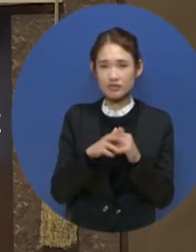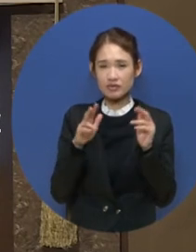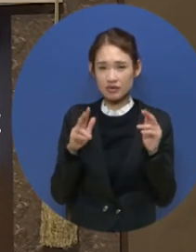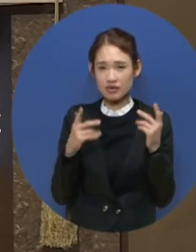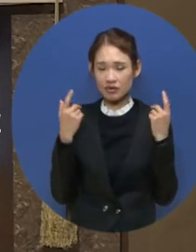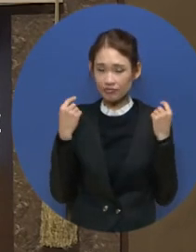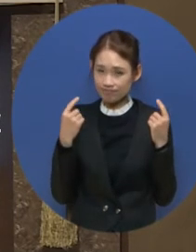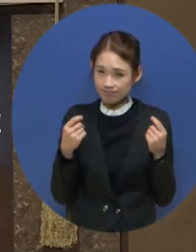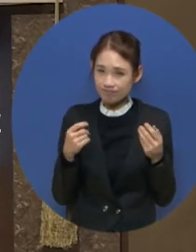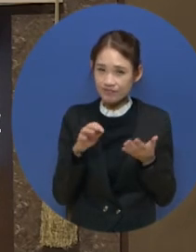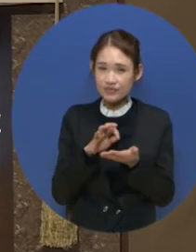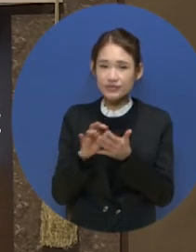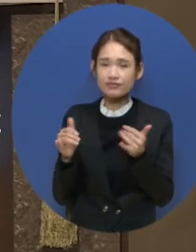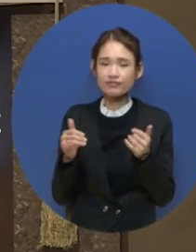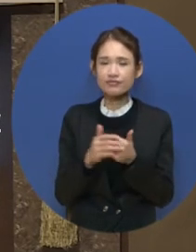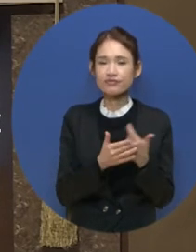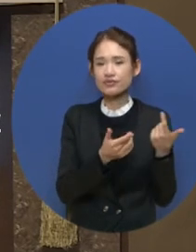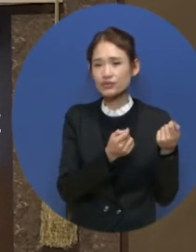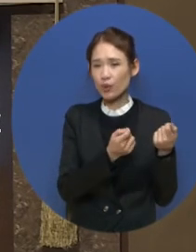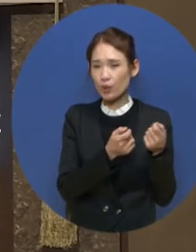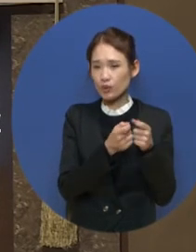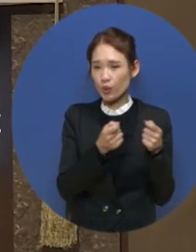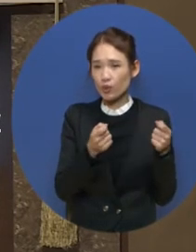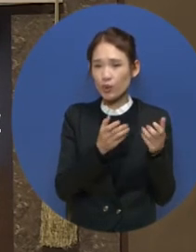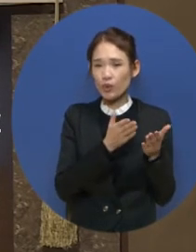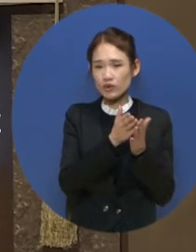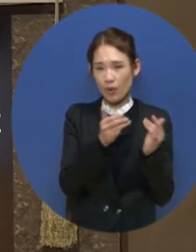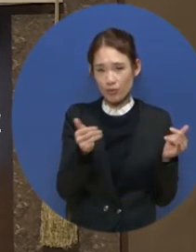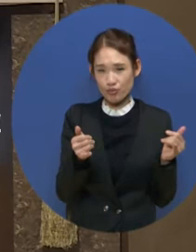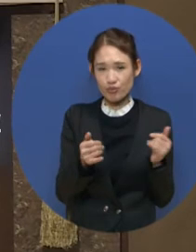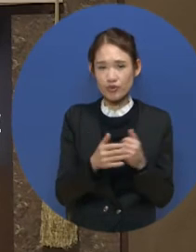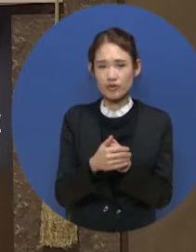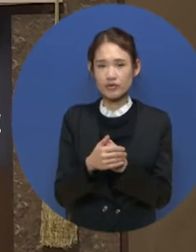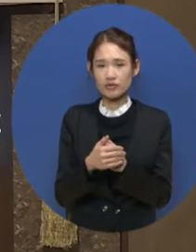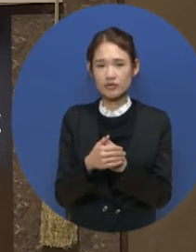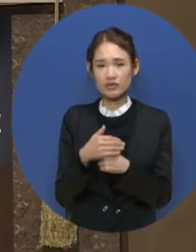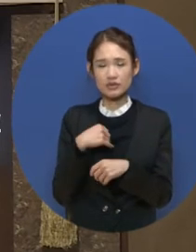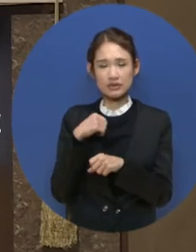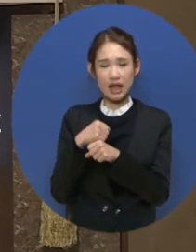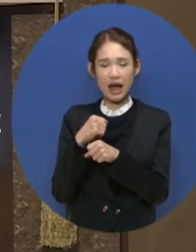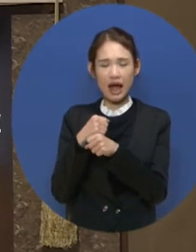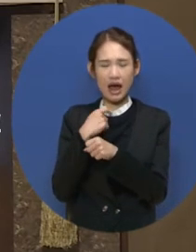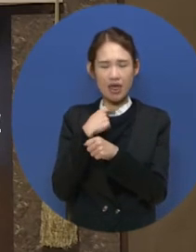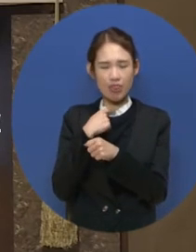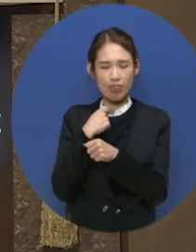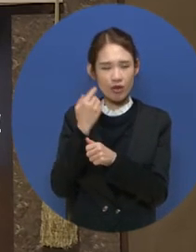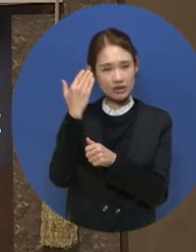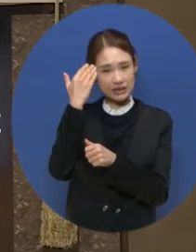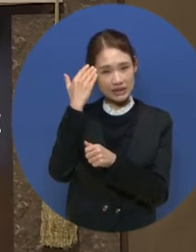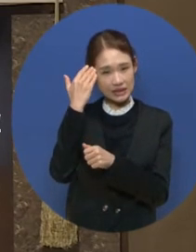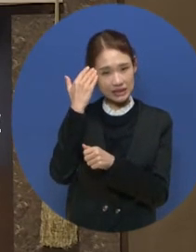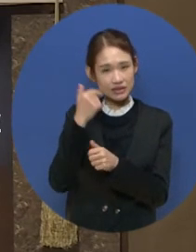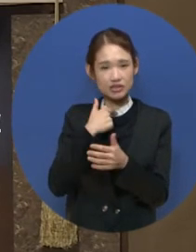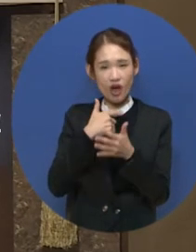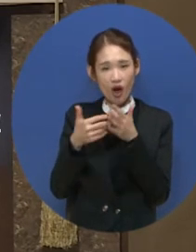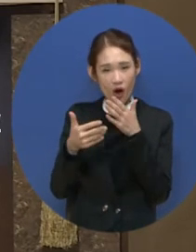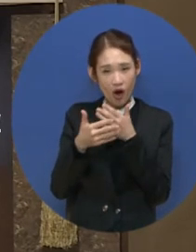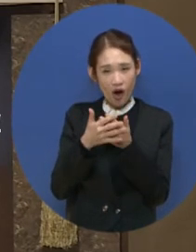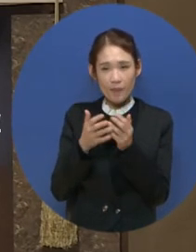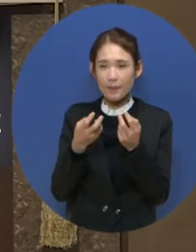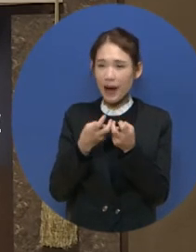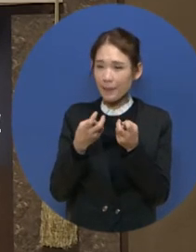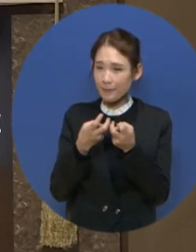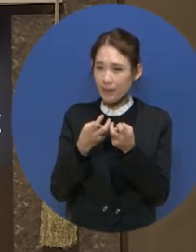이용자와 또 그 같은 동료 전문가 들에게 저희가 쌓았던 그런 지식과 이런 것